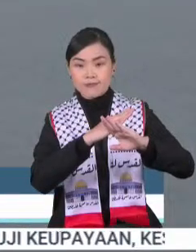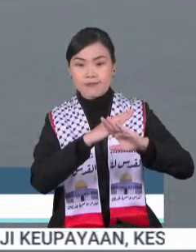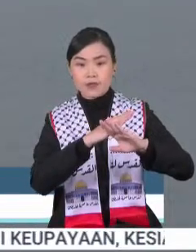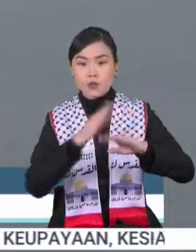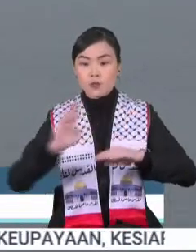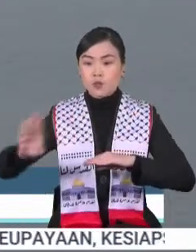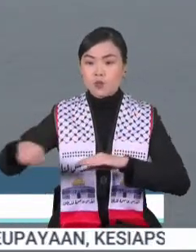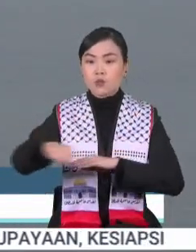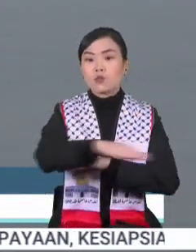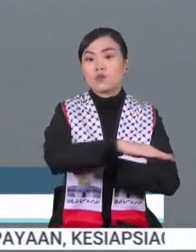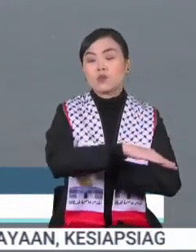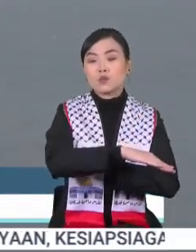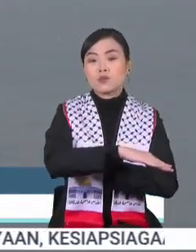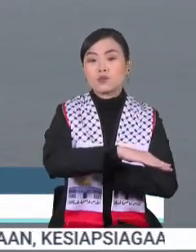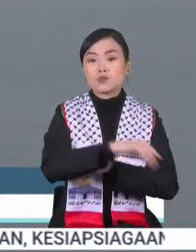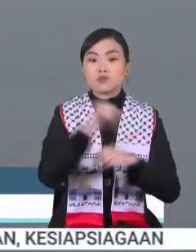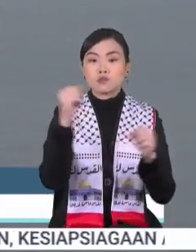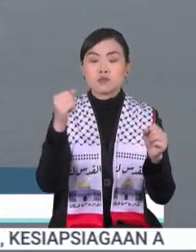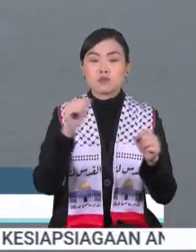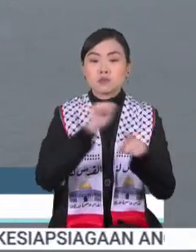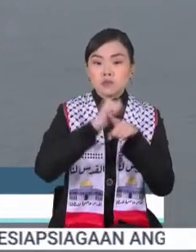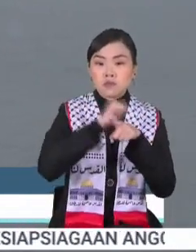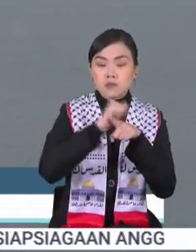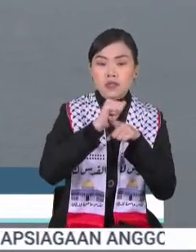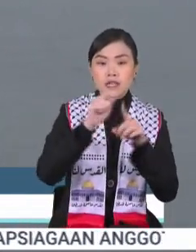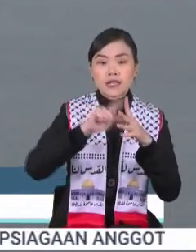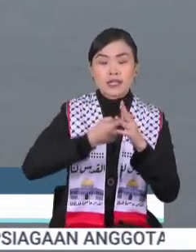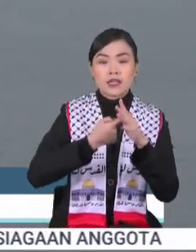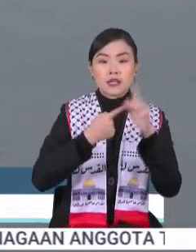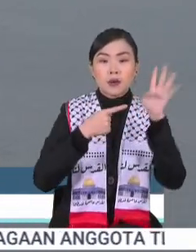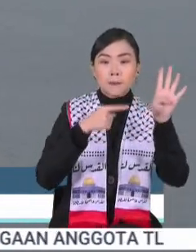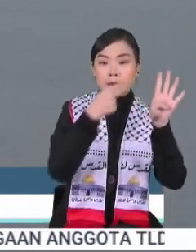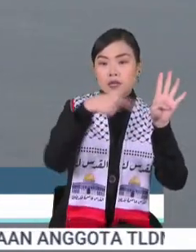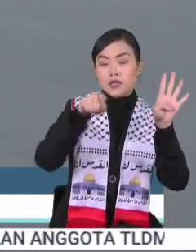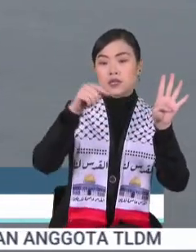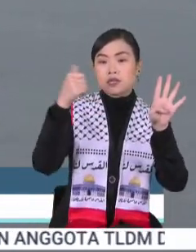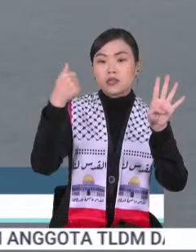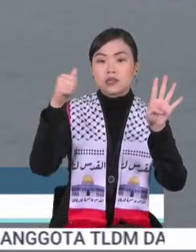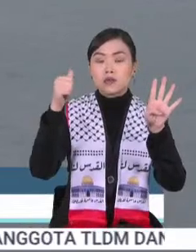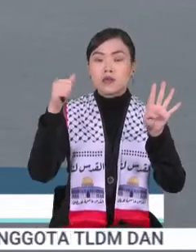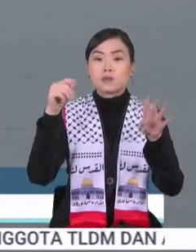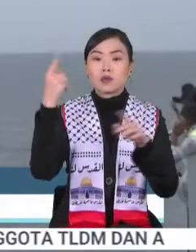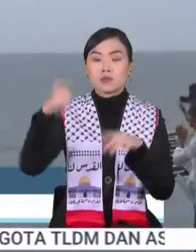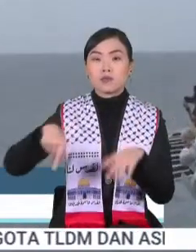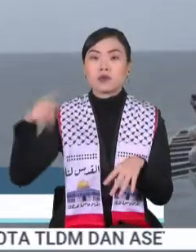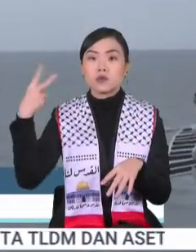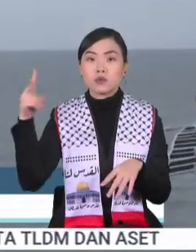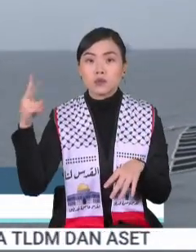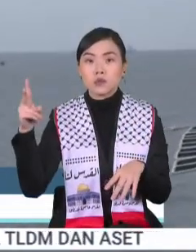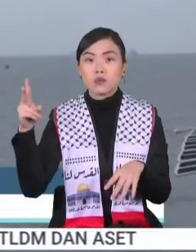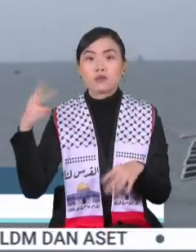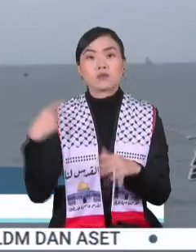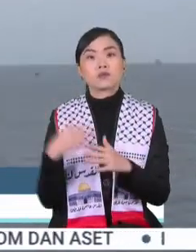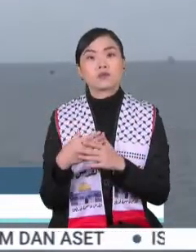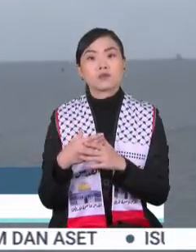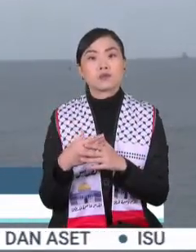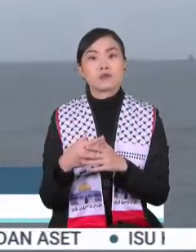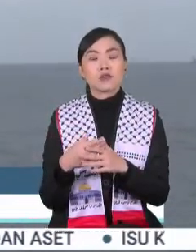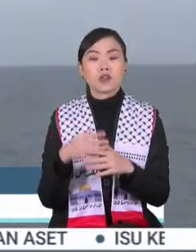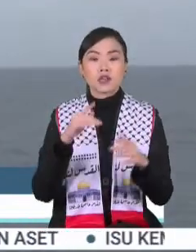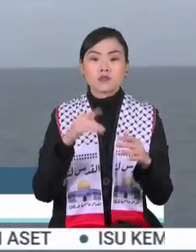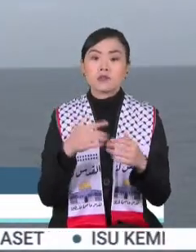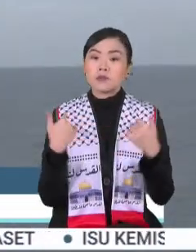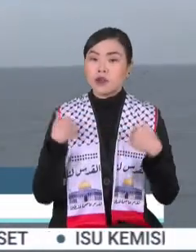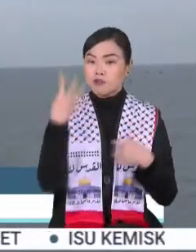perairan negara exercise yang bermula mula dari 4 hingga 16 disember terbahagi kepada empat fasa iaitu fasa Pelabuhan